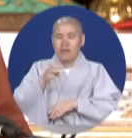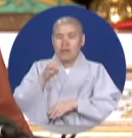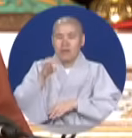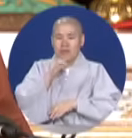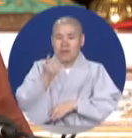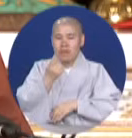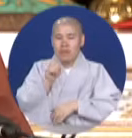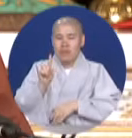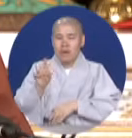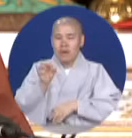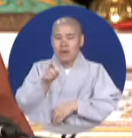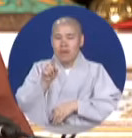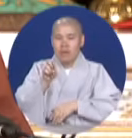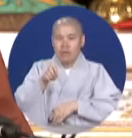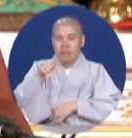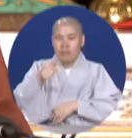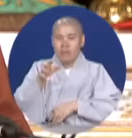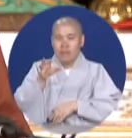40화음경